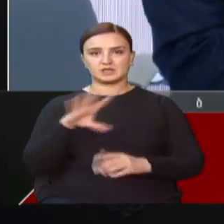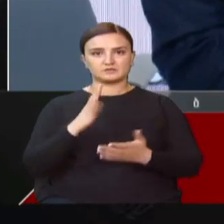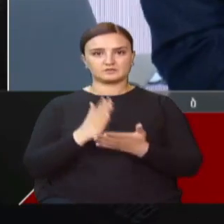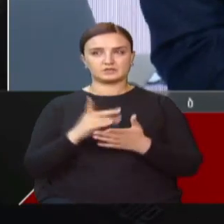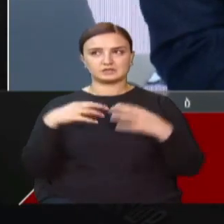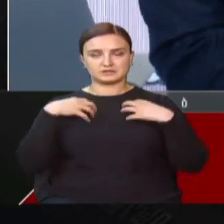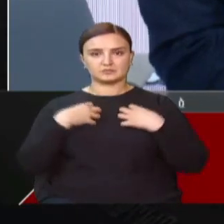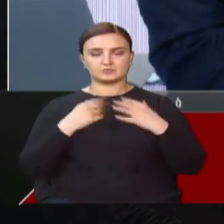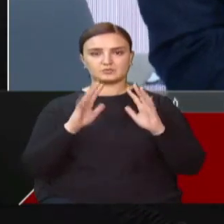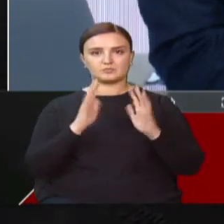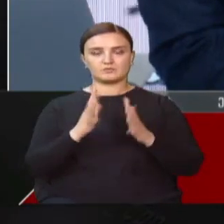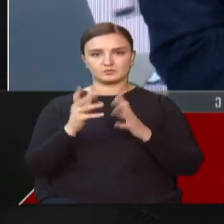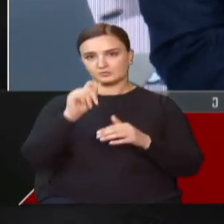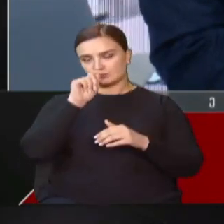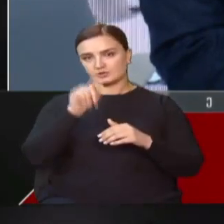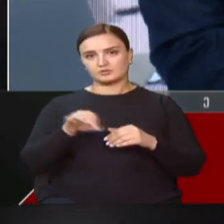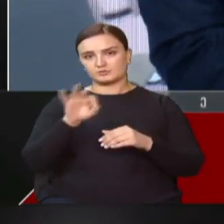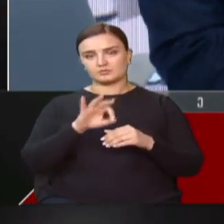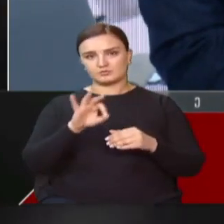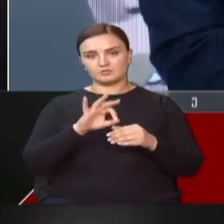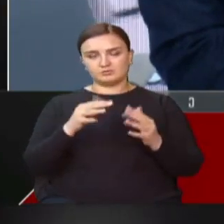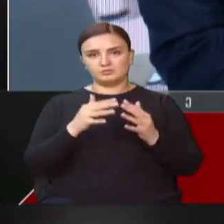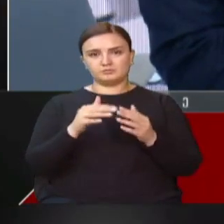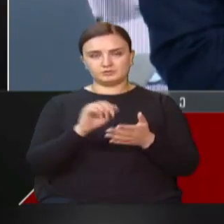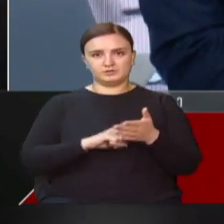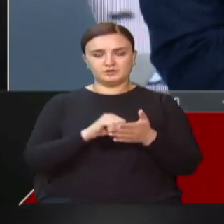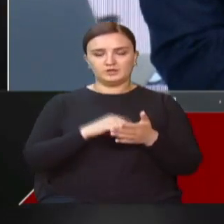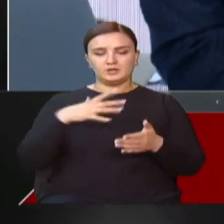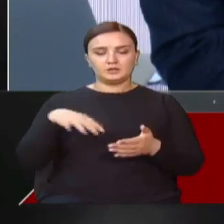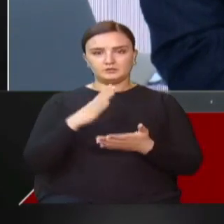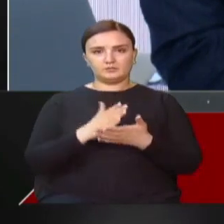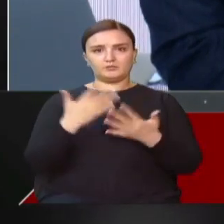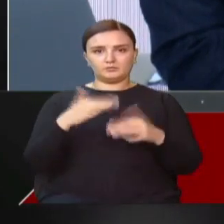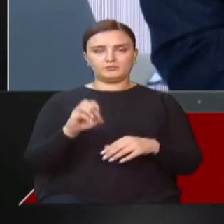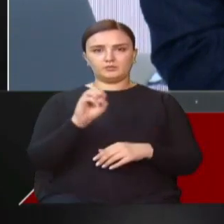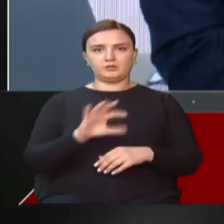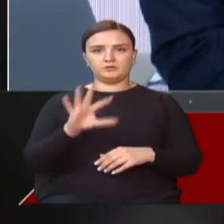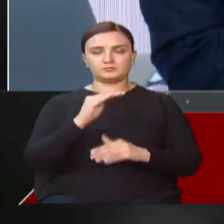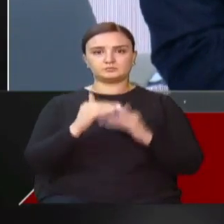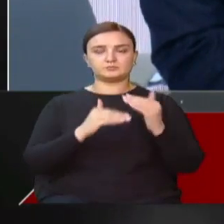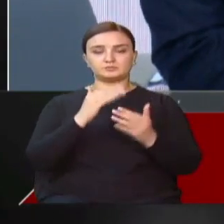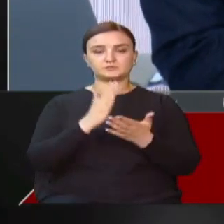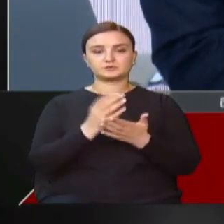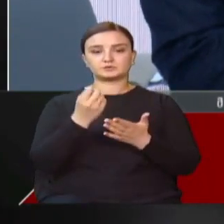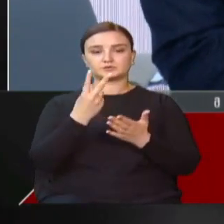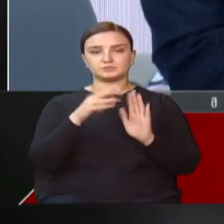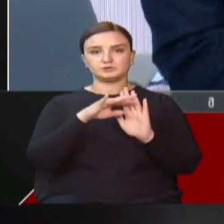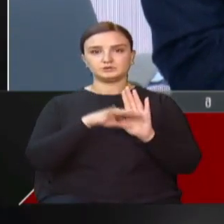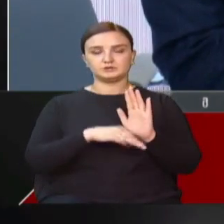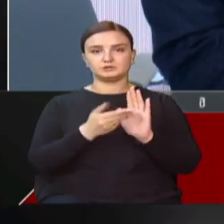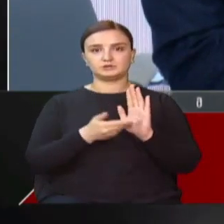სამწუხარო მოვლენის გამო უკრაინაში მიმდინარე ომის გამო. საქართველოს უკვე აქვს ევროპული პერსპექტივა და გვაქვს 12 რეკომენდაცია,